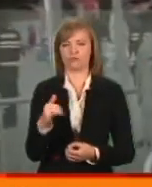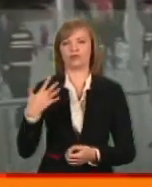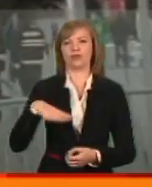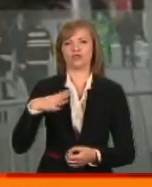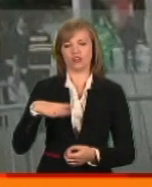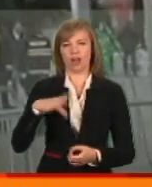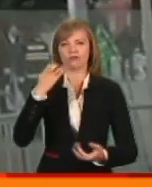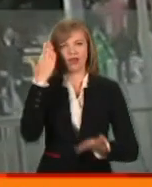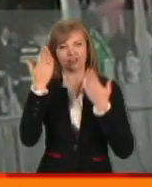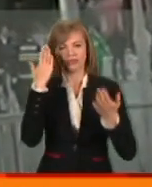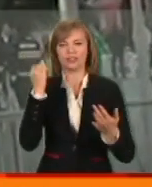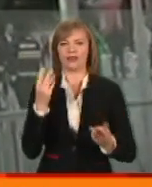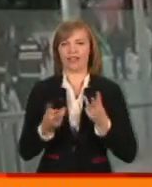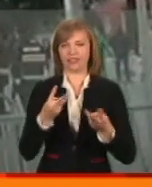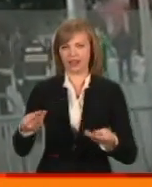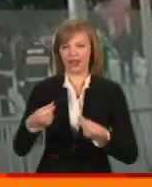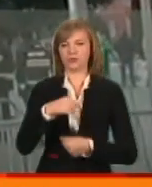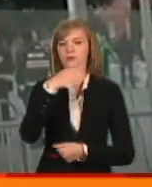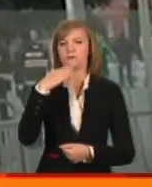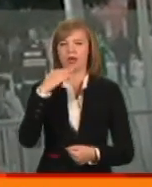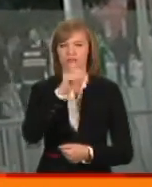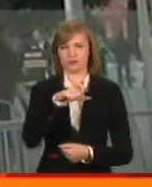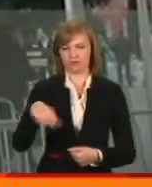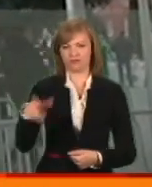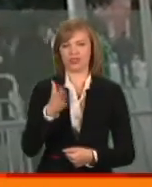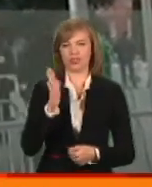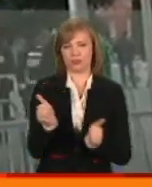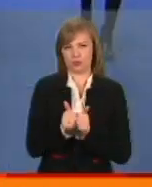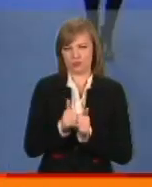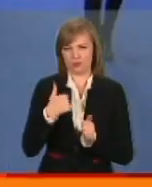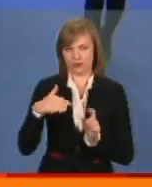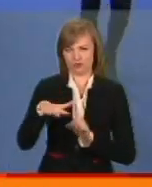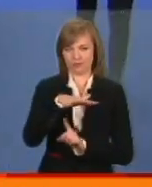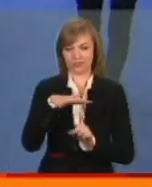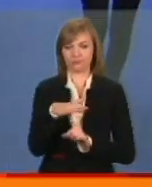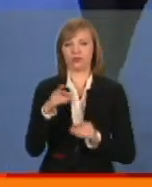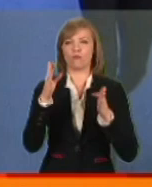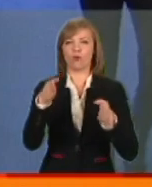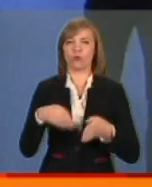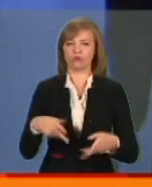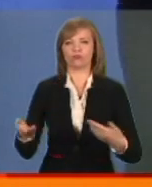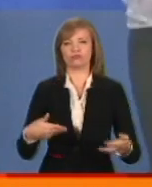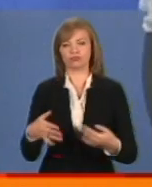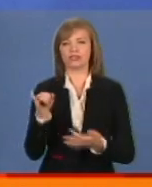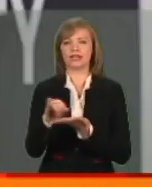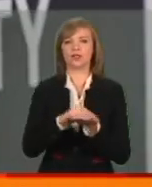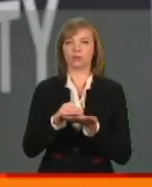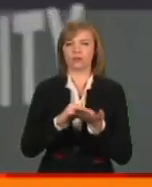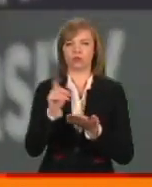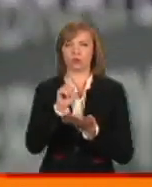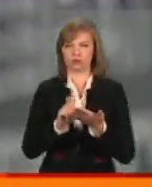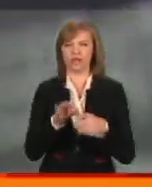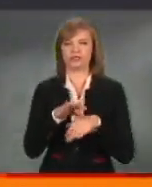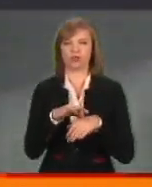Чекаю на веселощі та енергетику багатьох європейців, що будуть поруч мене. Коридорами походжають та повторюють текст